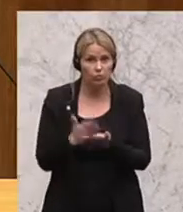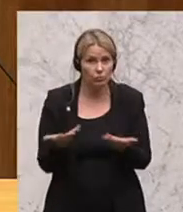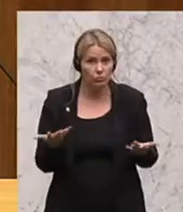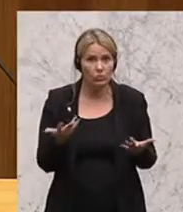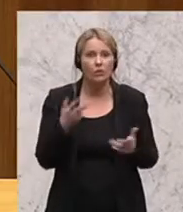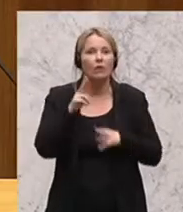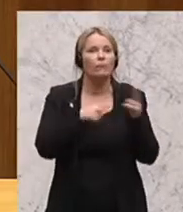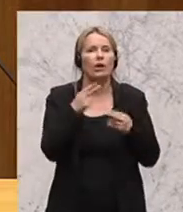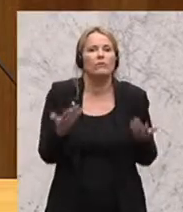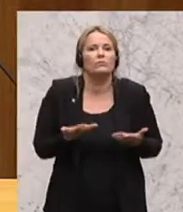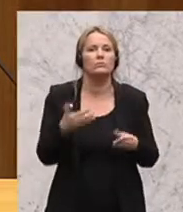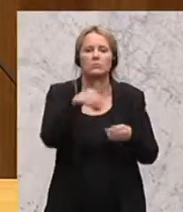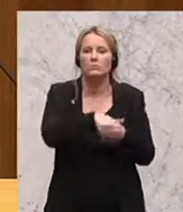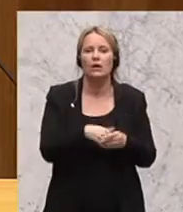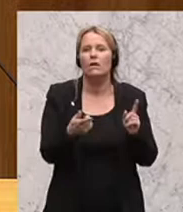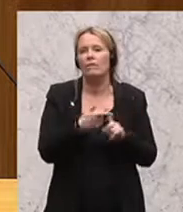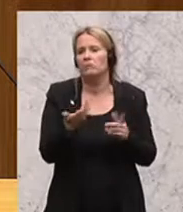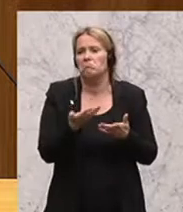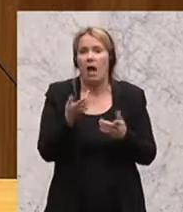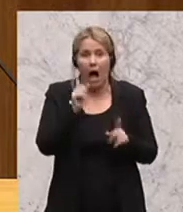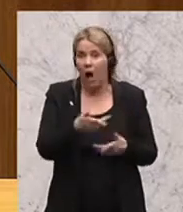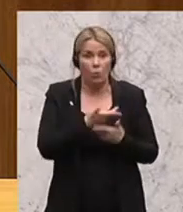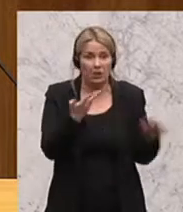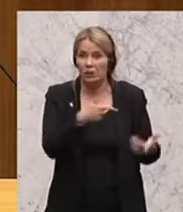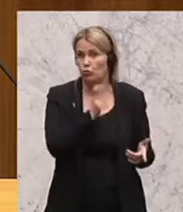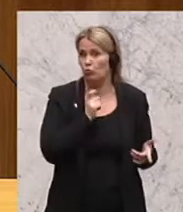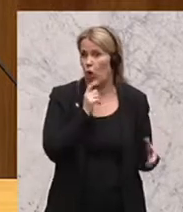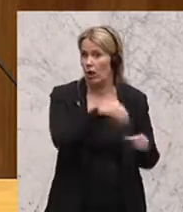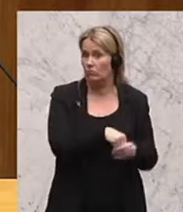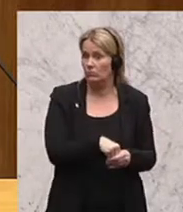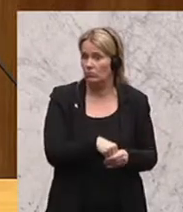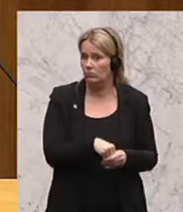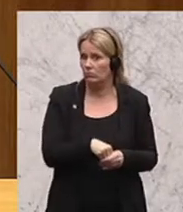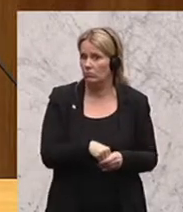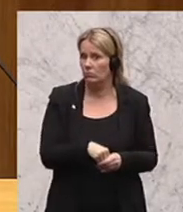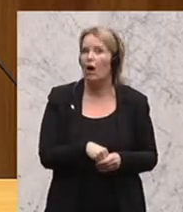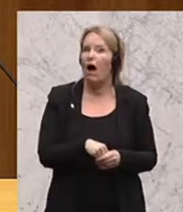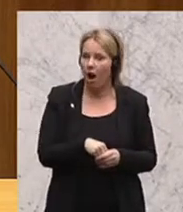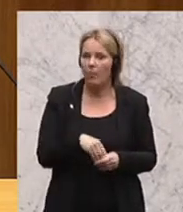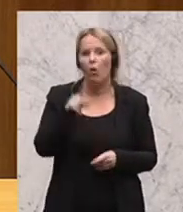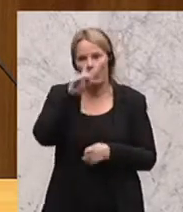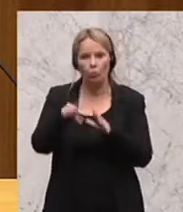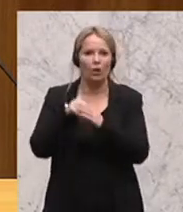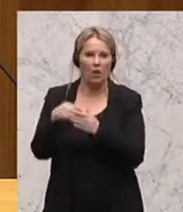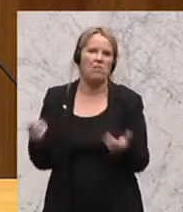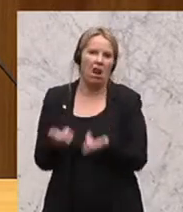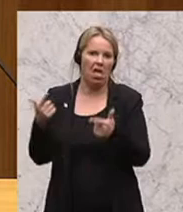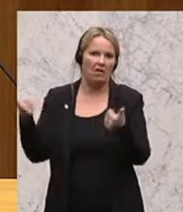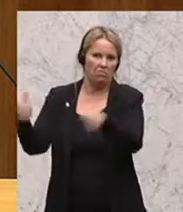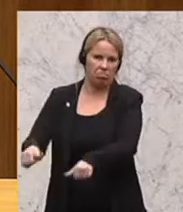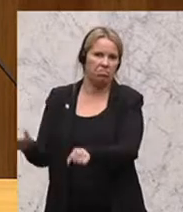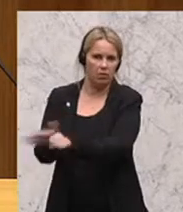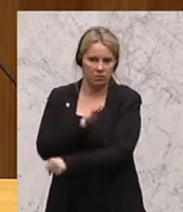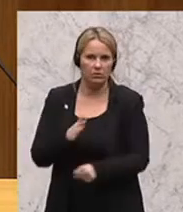hier dabei, wenn einfach da wird auch nicht versteuert? Aber auf die Unternehmer kann man leicht hintreten. Und